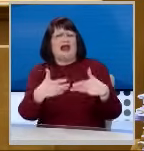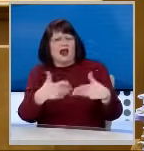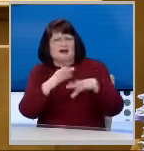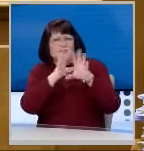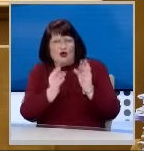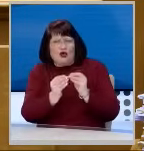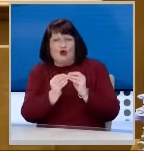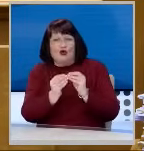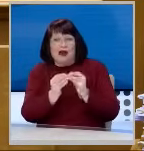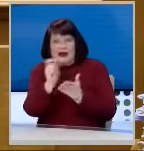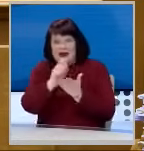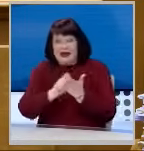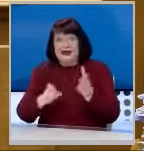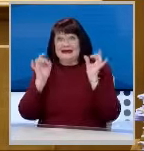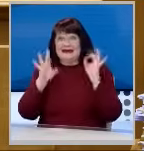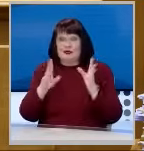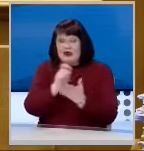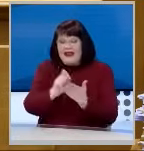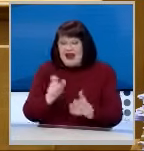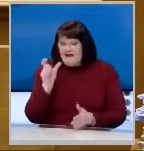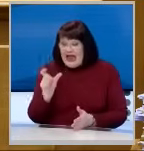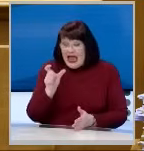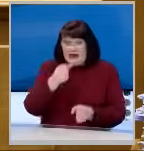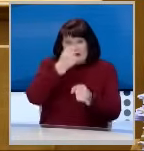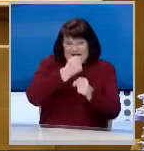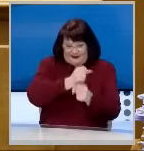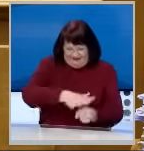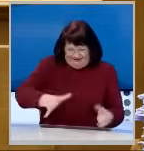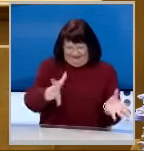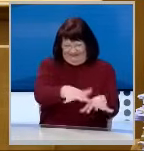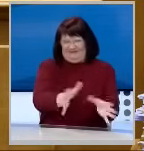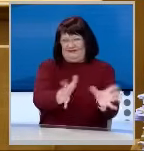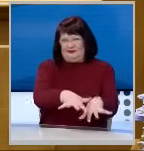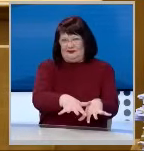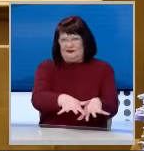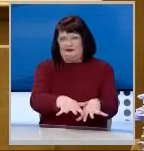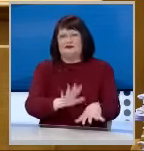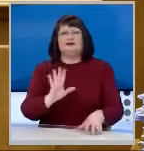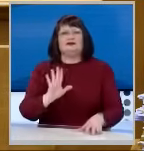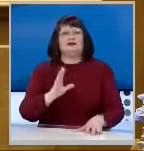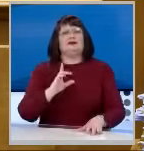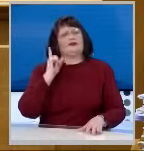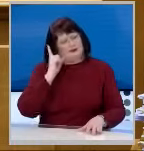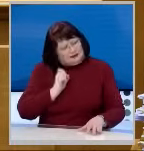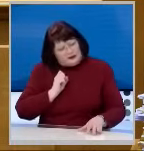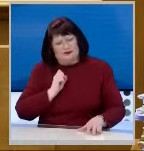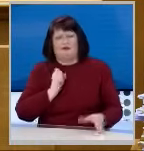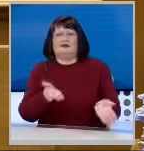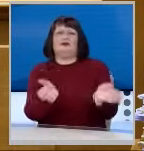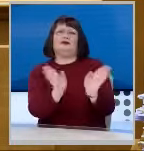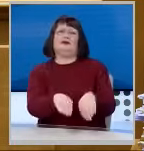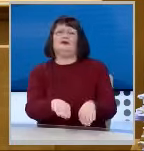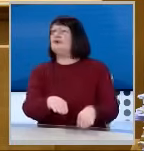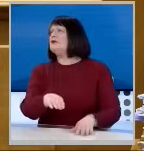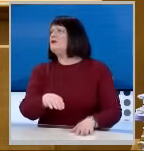πουθενά να αναφέρετε μπάζωμα δηλαδή με πλήρη συναίσθηση ότι συγκαλύπτεται